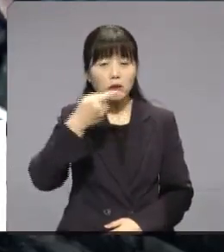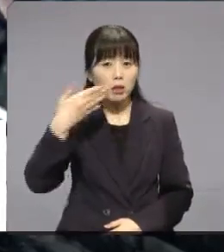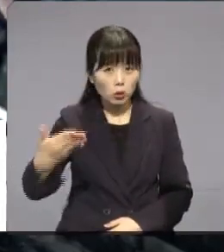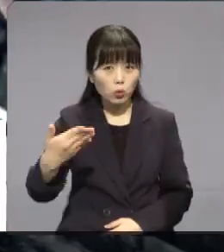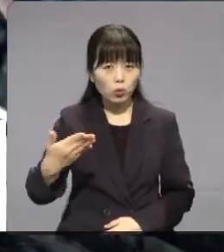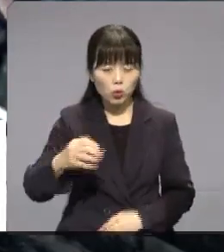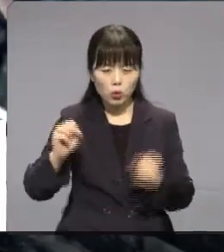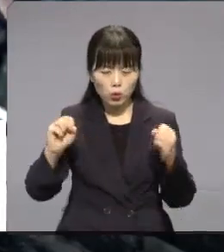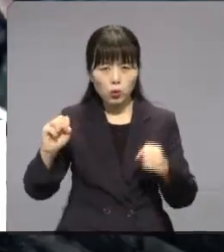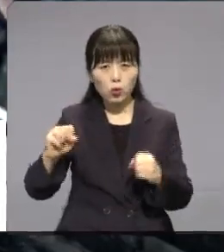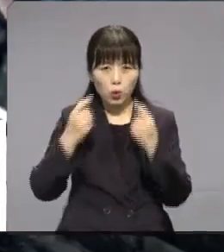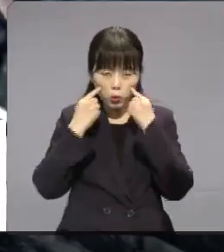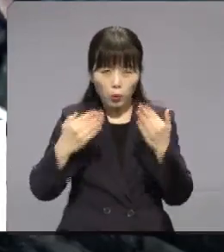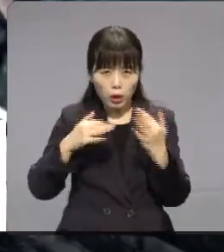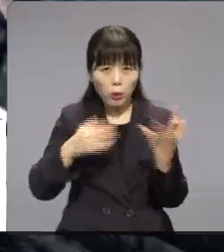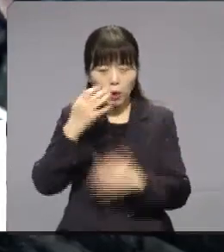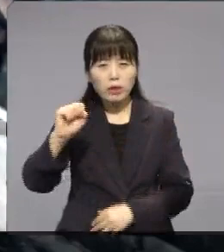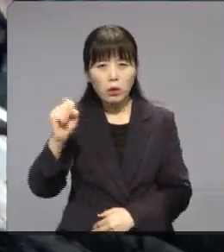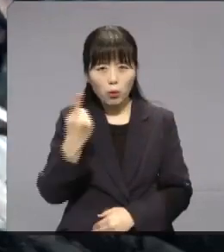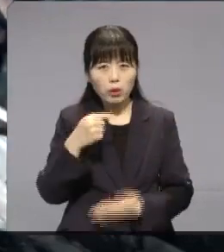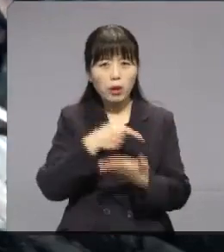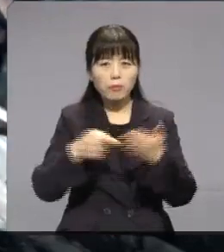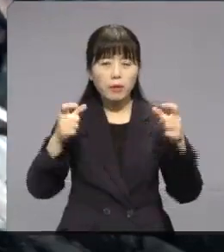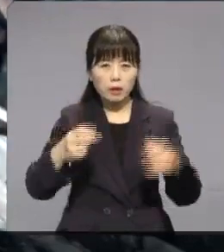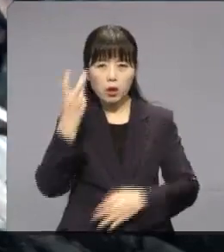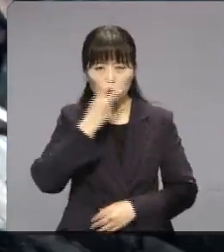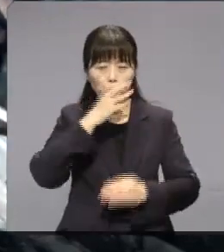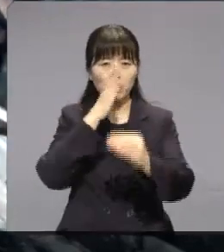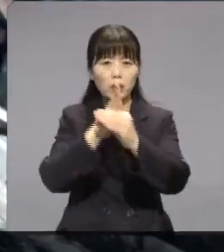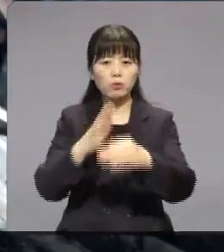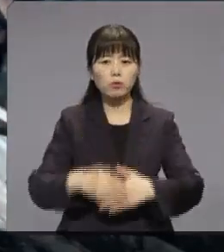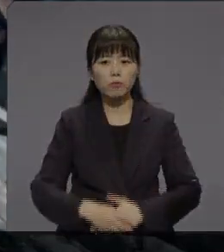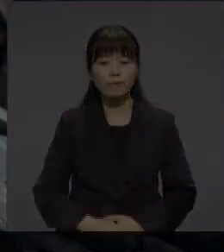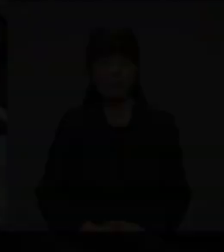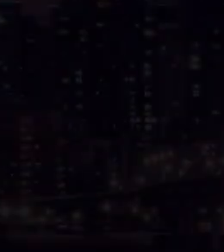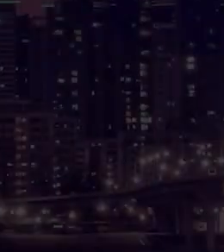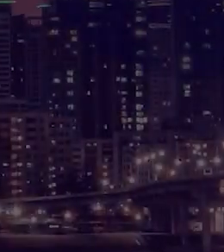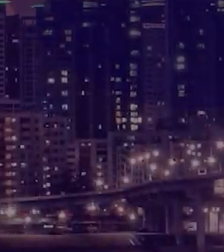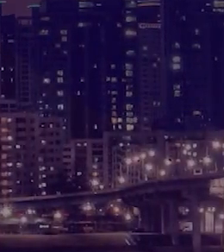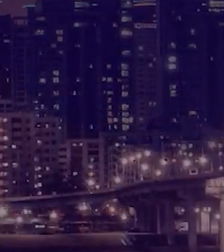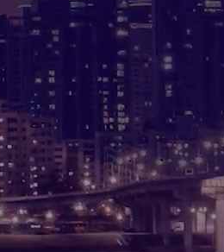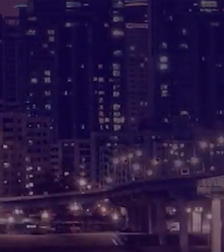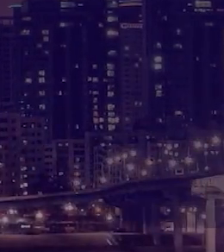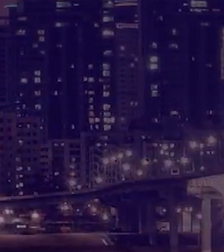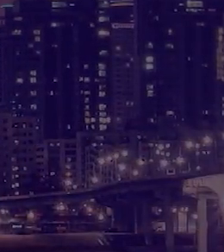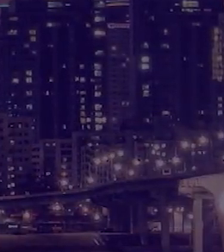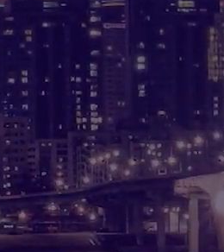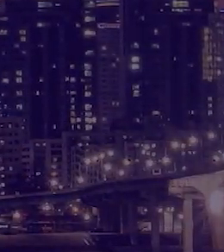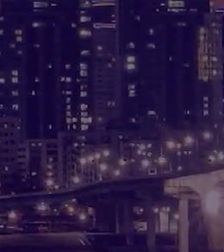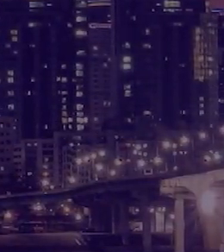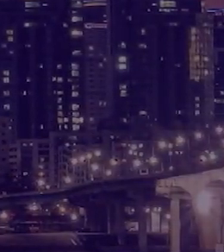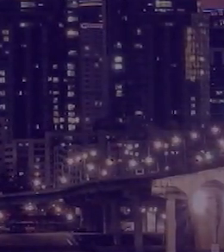당국은 정확한 화재 원인과 피해 규모를 조사하고 있습니다